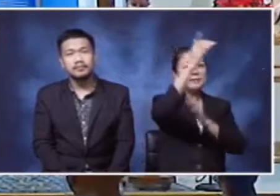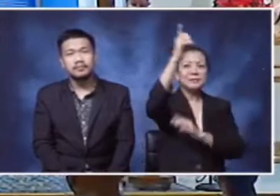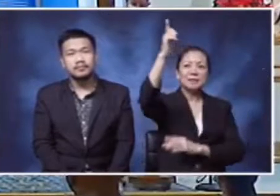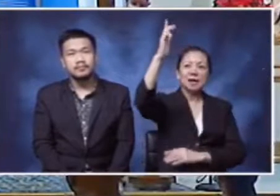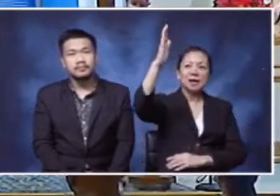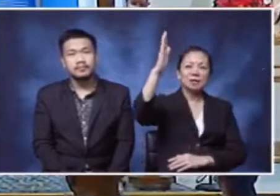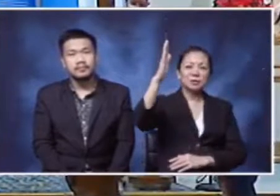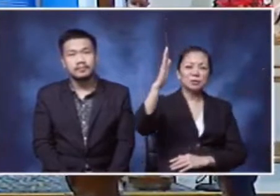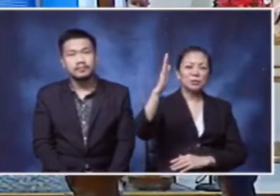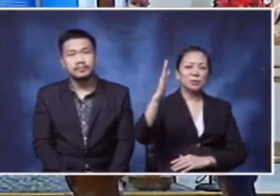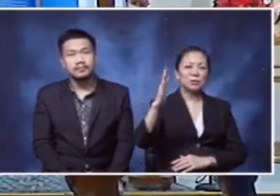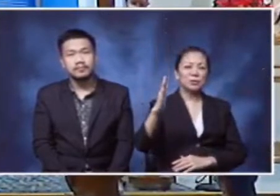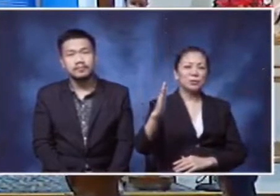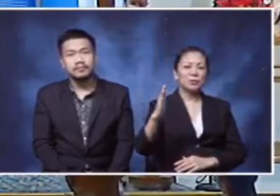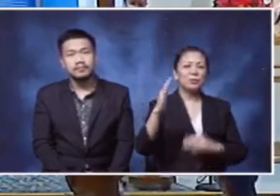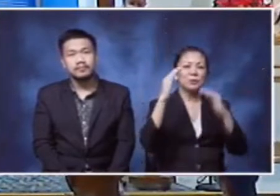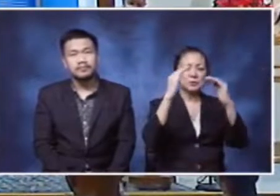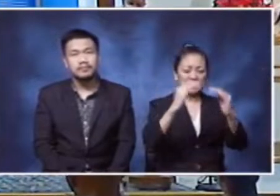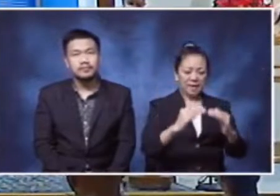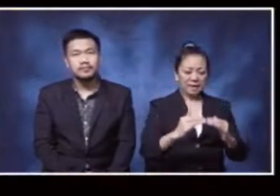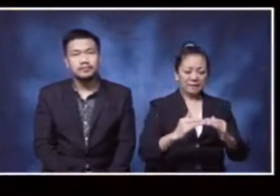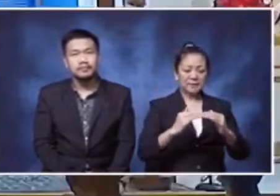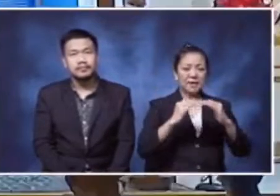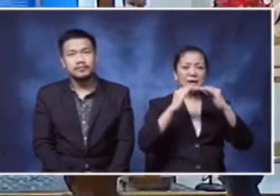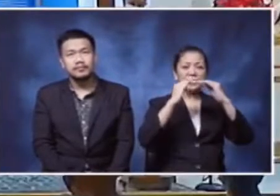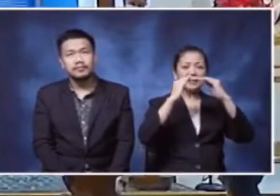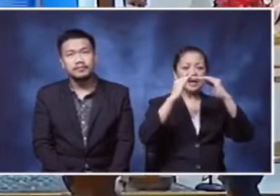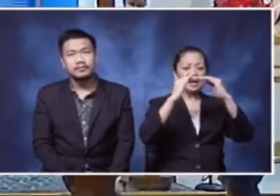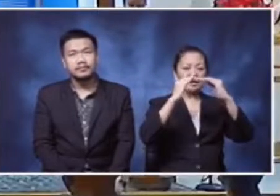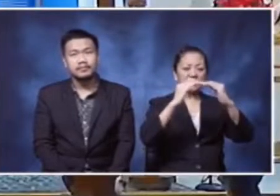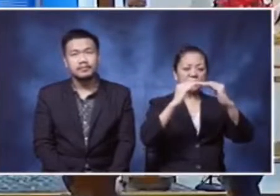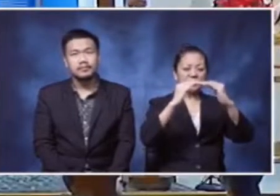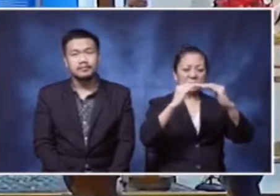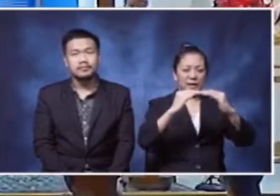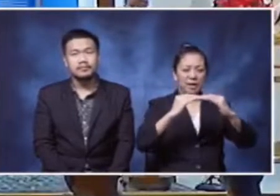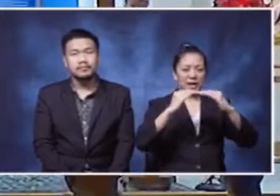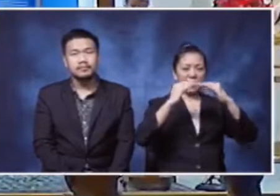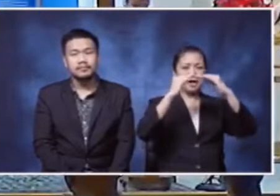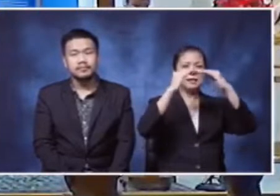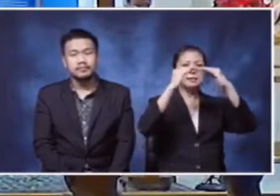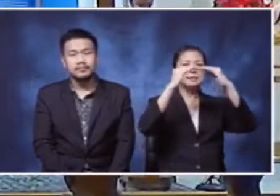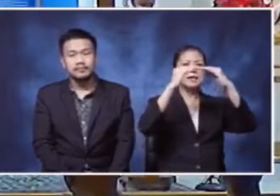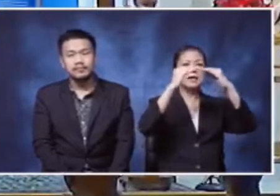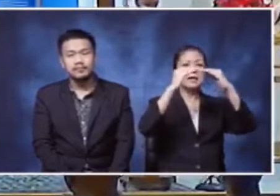papuri sa Diyos, sa